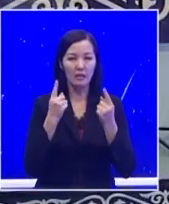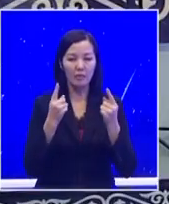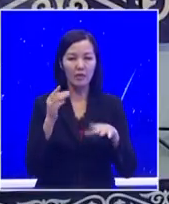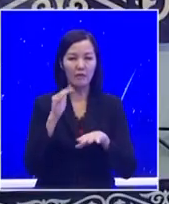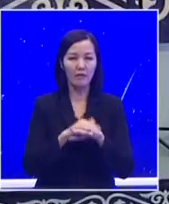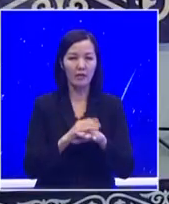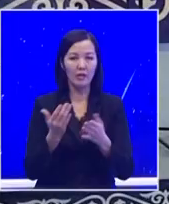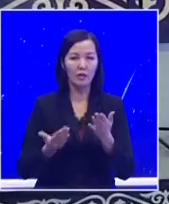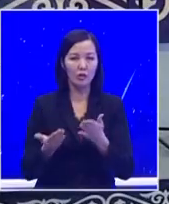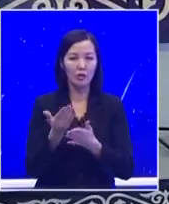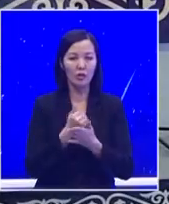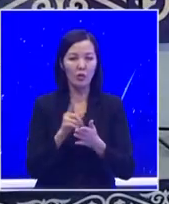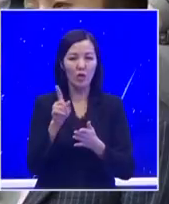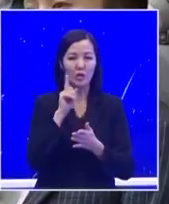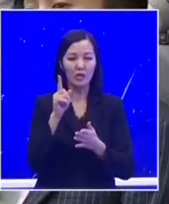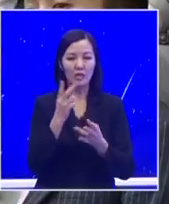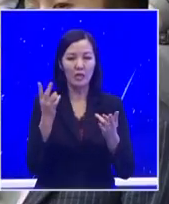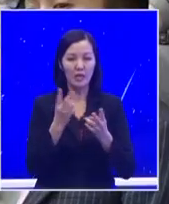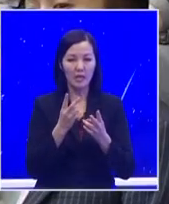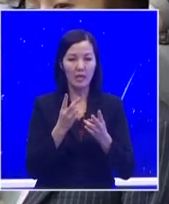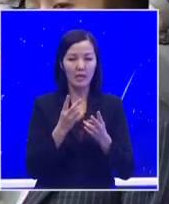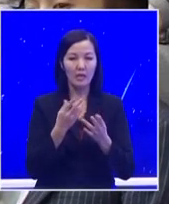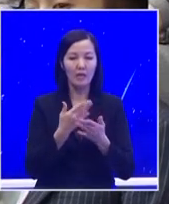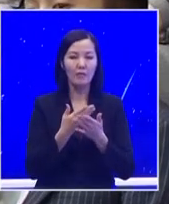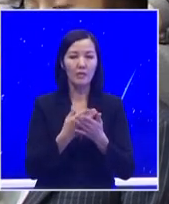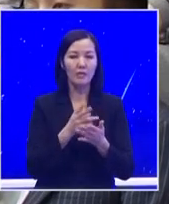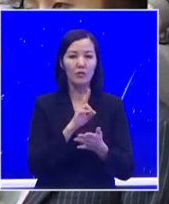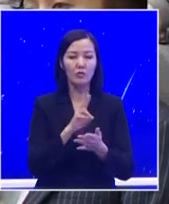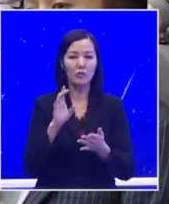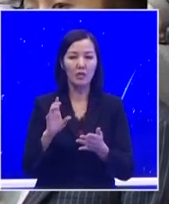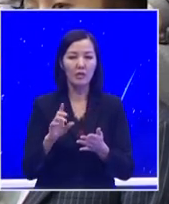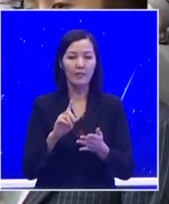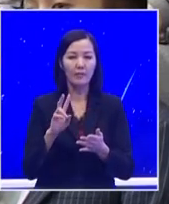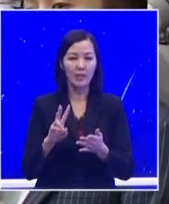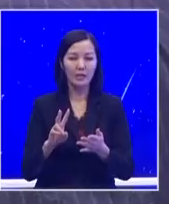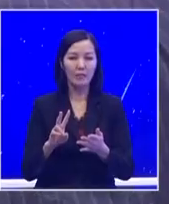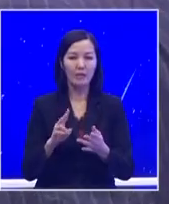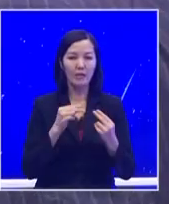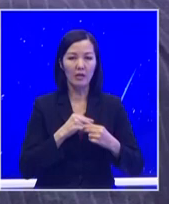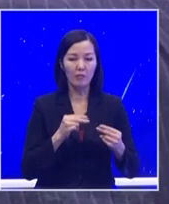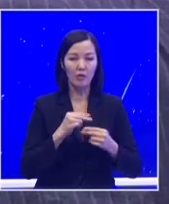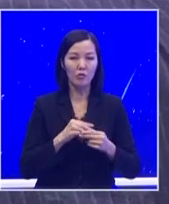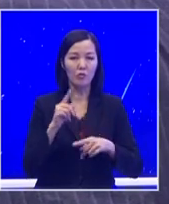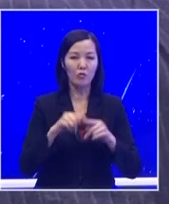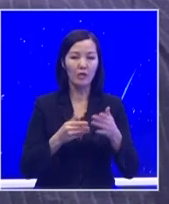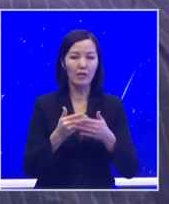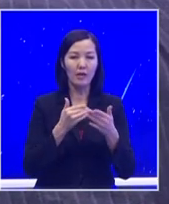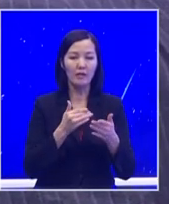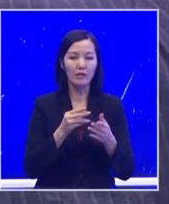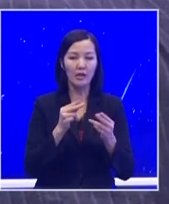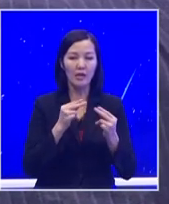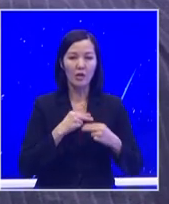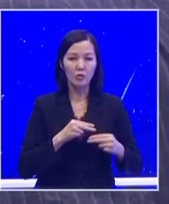жинау. Бұл шара әсіресе жастар үшін берері мол. Мәселен, Нұрсұлтан Назарбаевтың еңбек жолы, отан алдындағы қалтқысыз қызметі жас